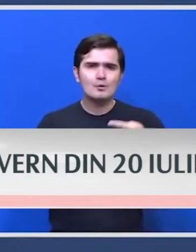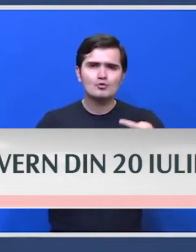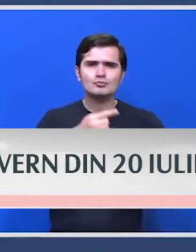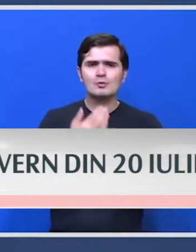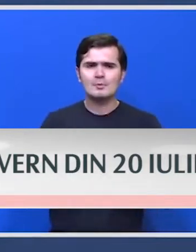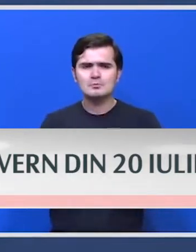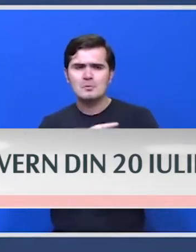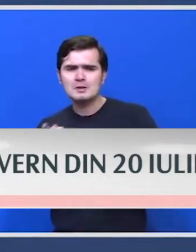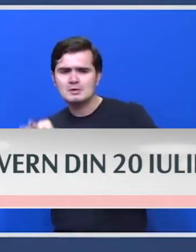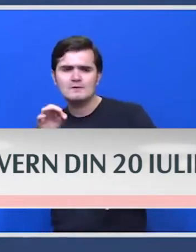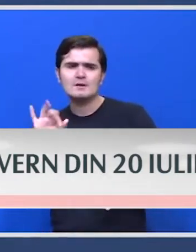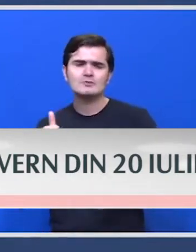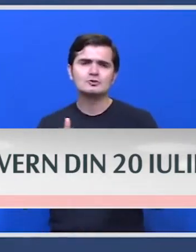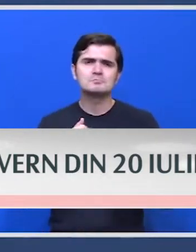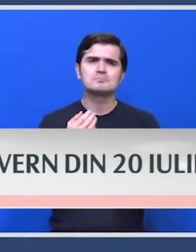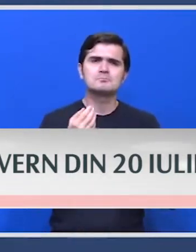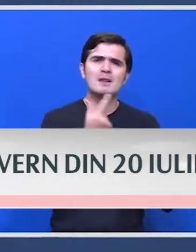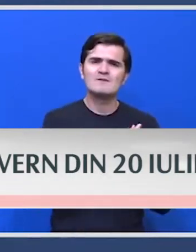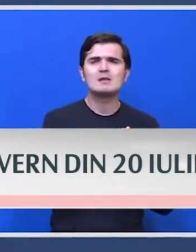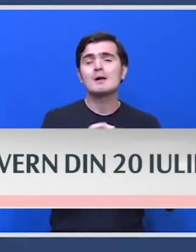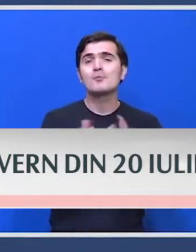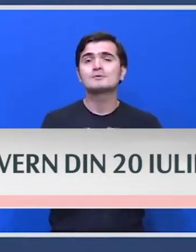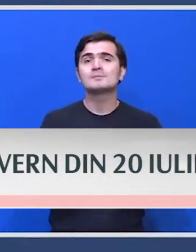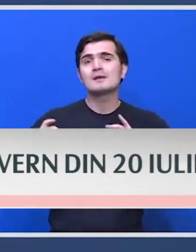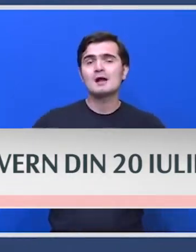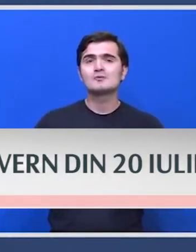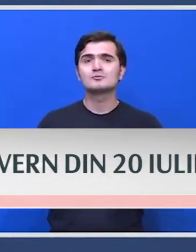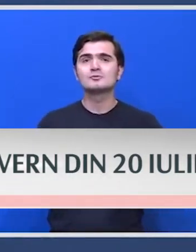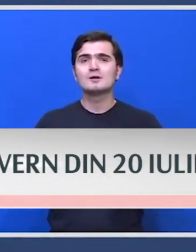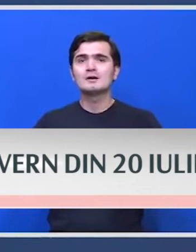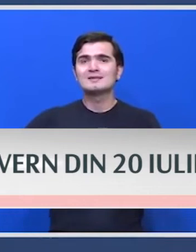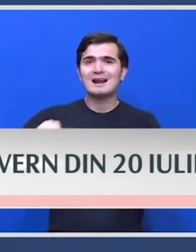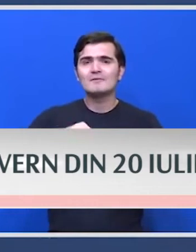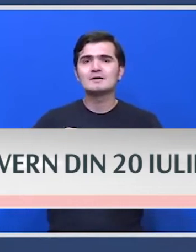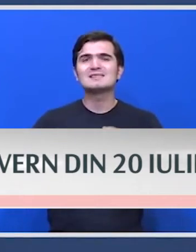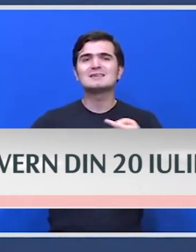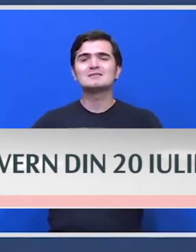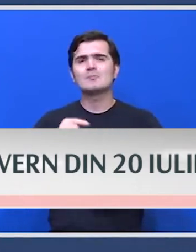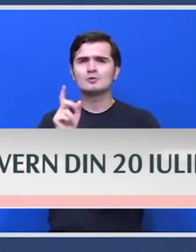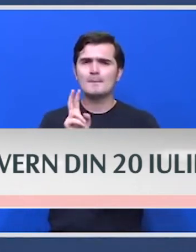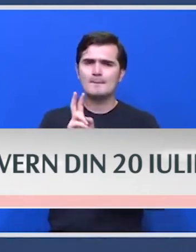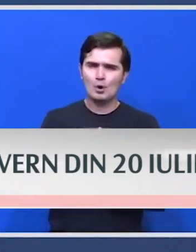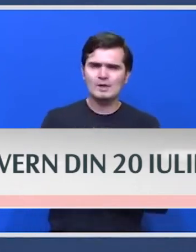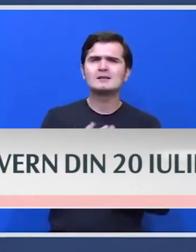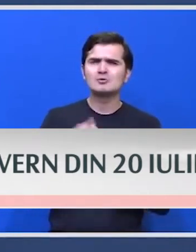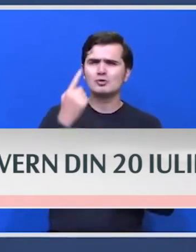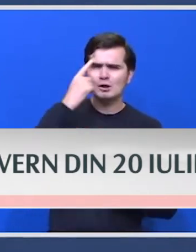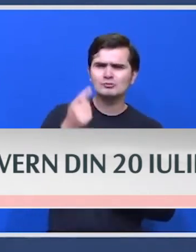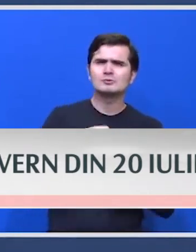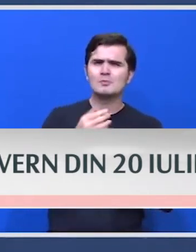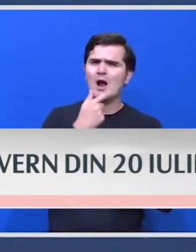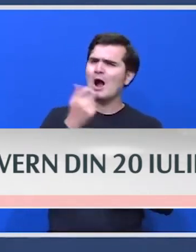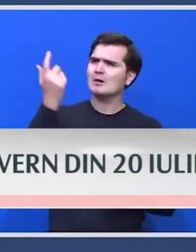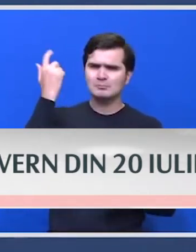a posibilelor cazuri de trafic din sistemul de protecție, pentru că, așa cum știți, de-a lungul anilor au fost